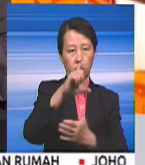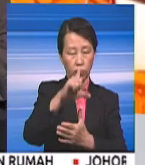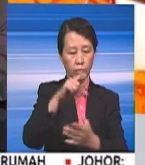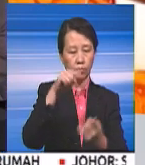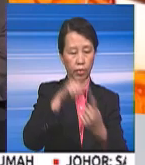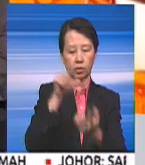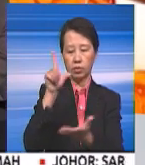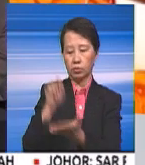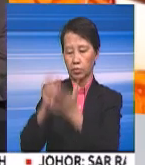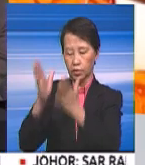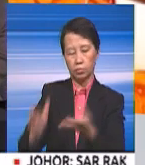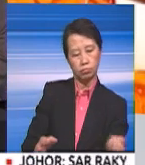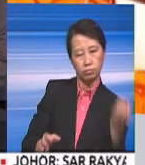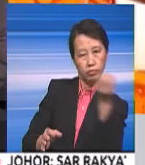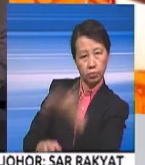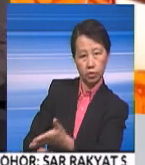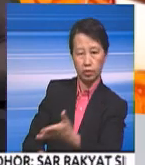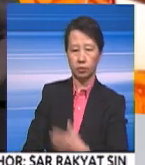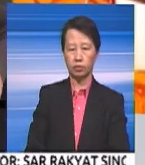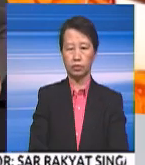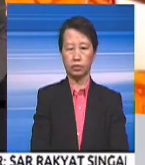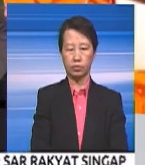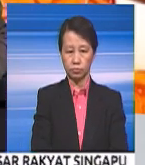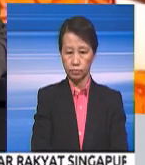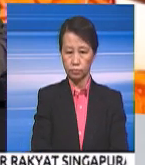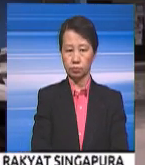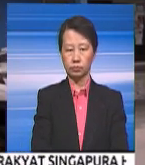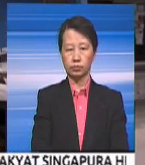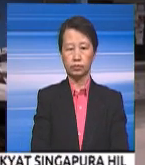Vimala Kasturi Virasami.